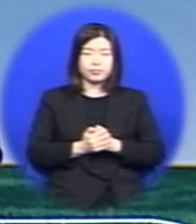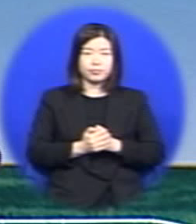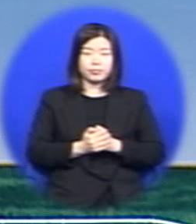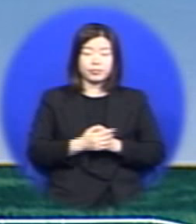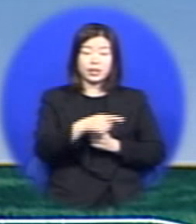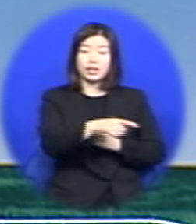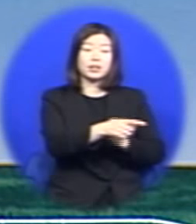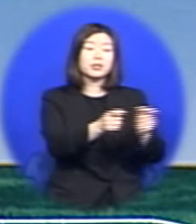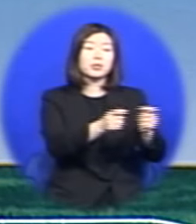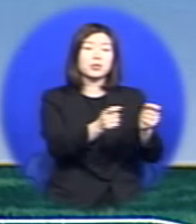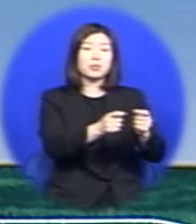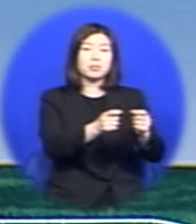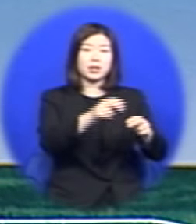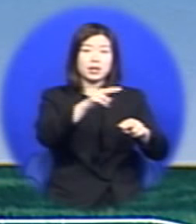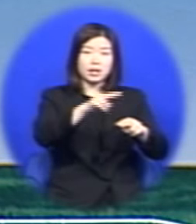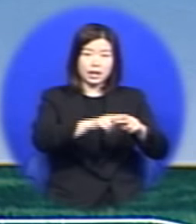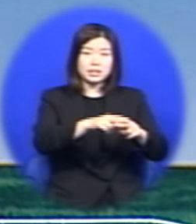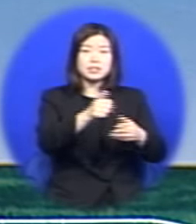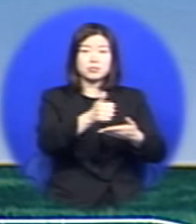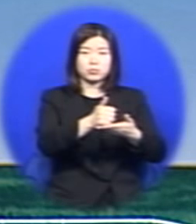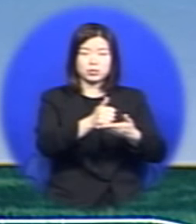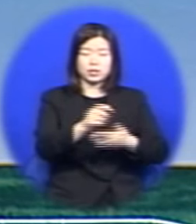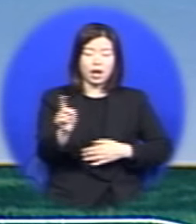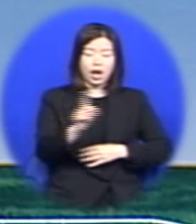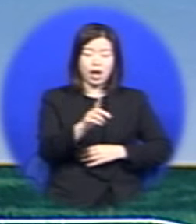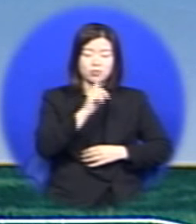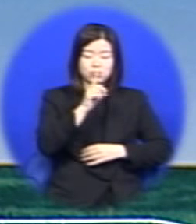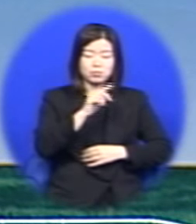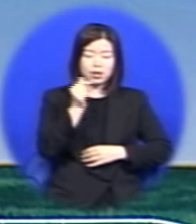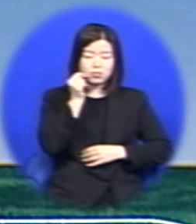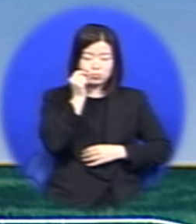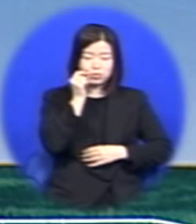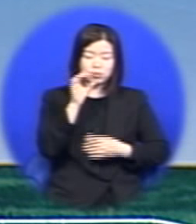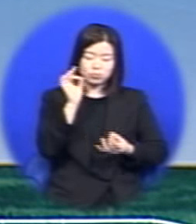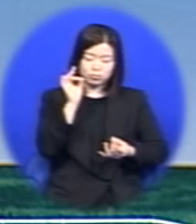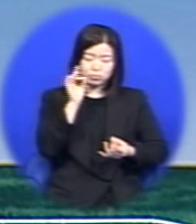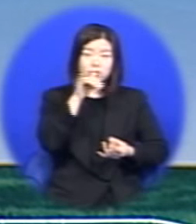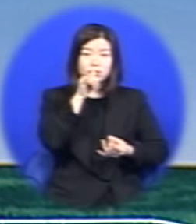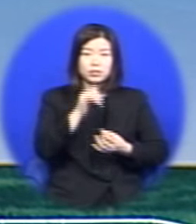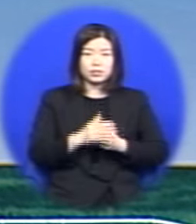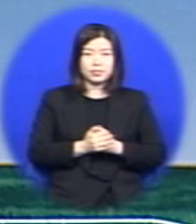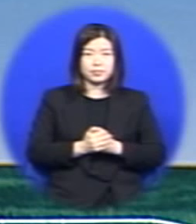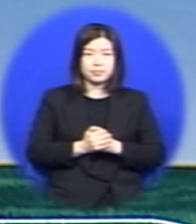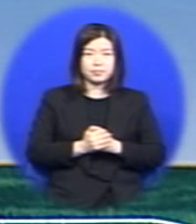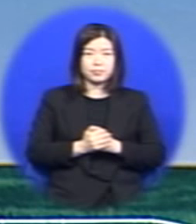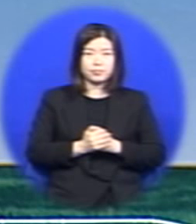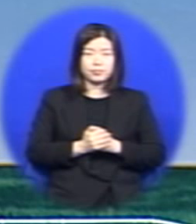그 옆에 앉은 분이 아무 말을 못하고 있더래요.